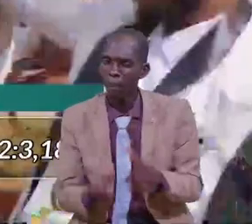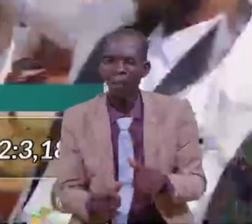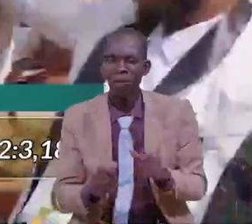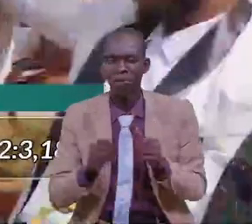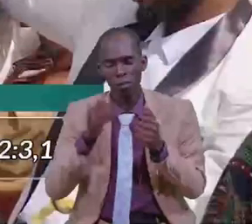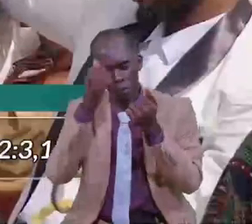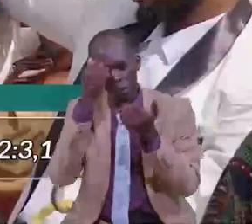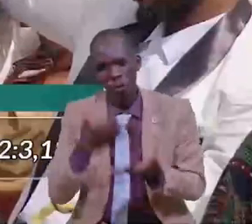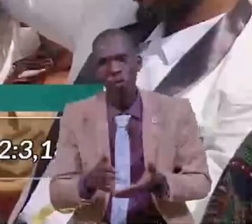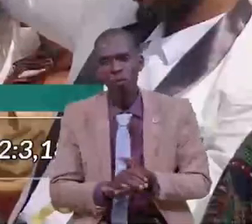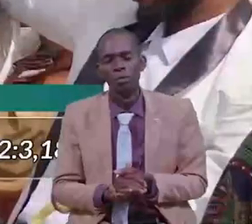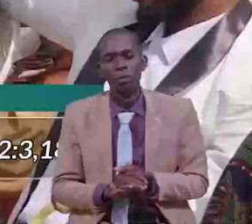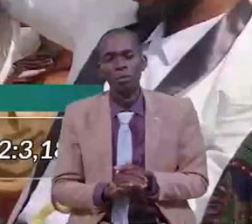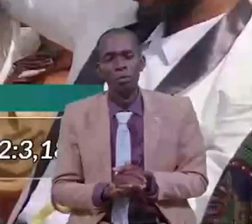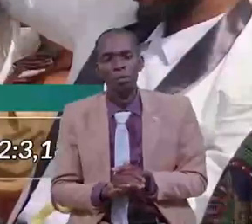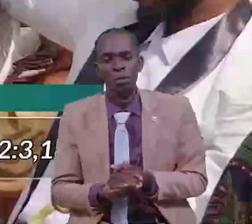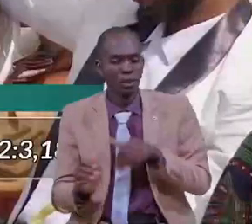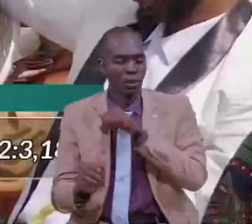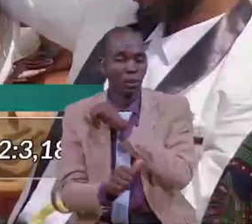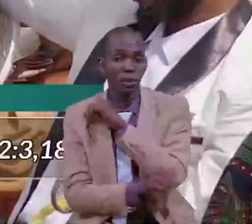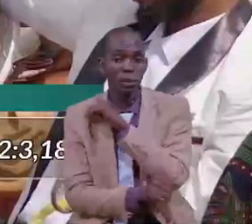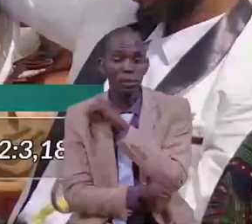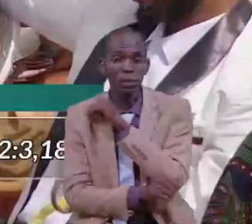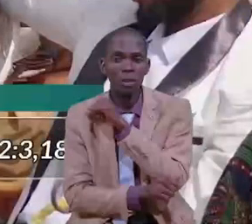L'engagement prompt d'Abraham.